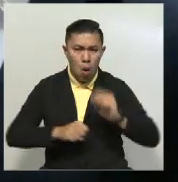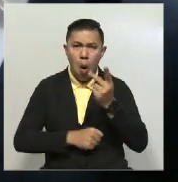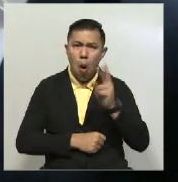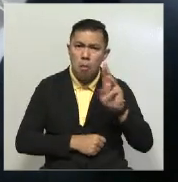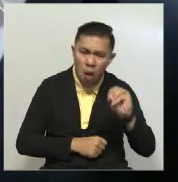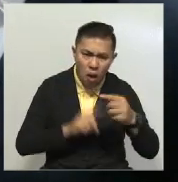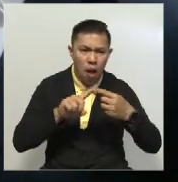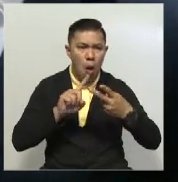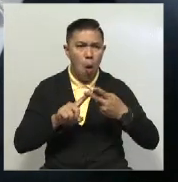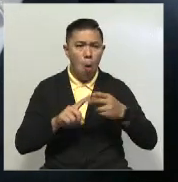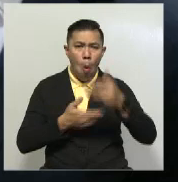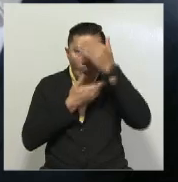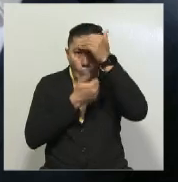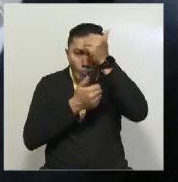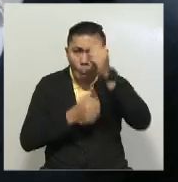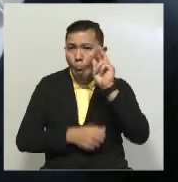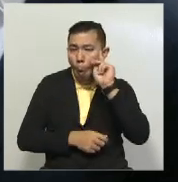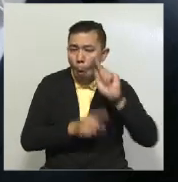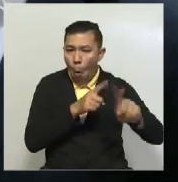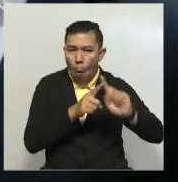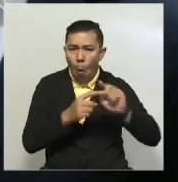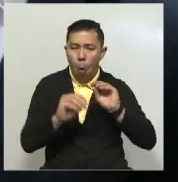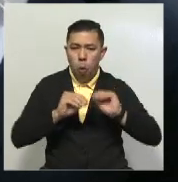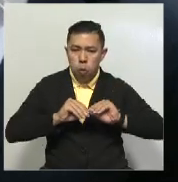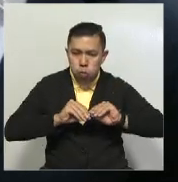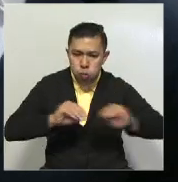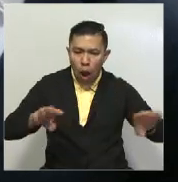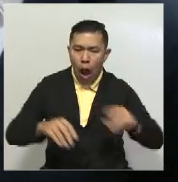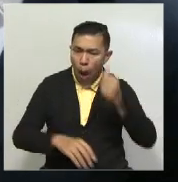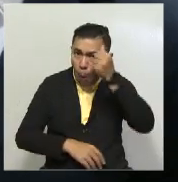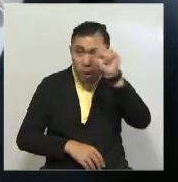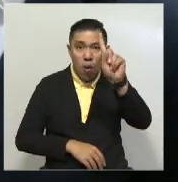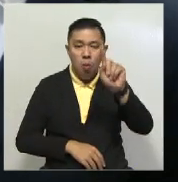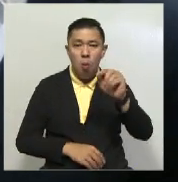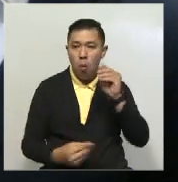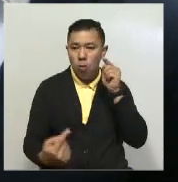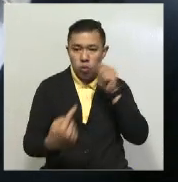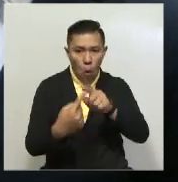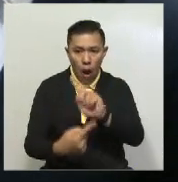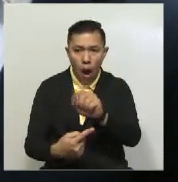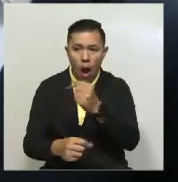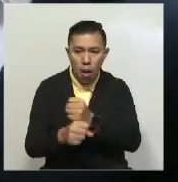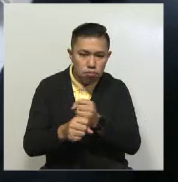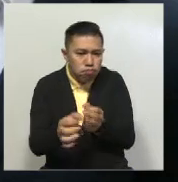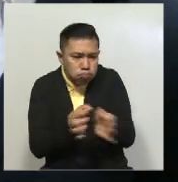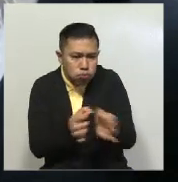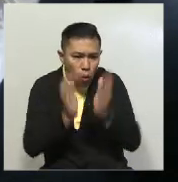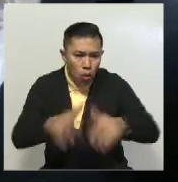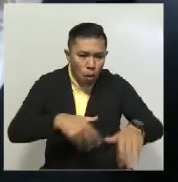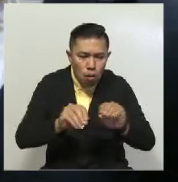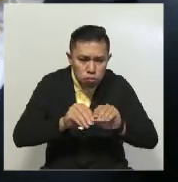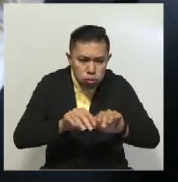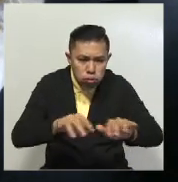ตรีจะเป็นเรื่องฮอตเป็นเรื่องอะไรก็สุดแล้วแต่ส่งตรงไปถึงเขาภายในวันเดียวเขาสามารถเอาไปทำความเข้าใจกับพี่น้องประชา